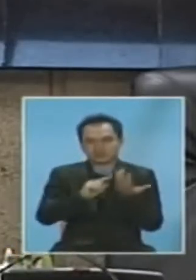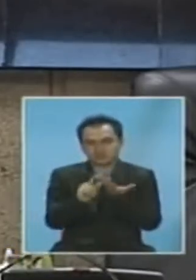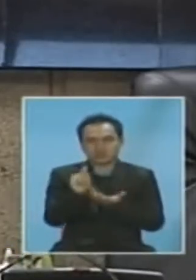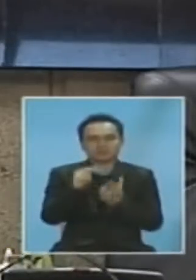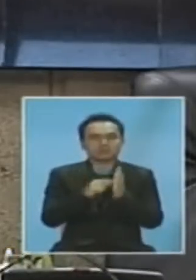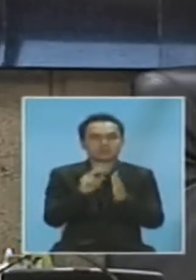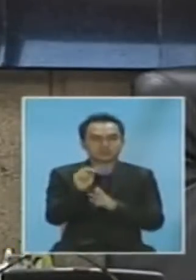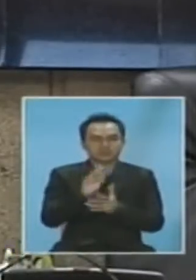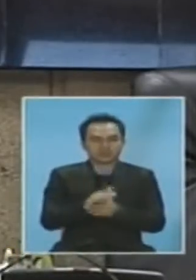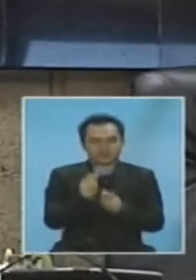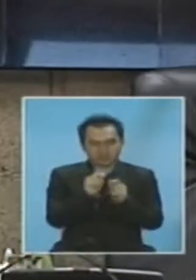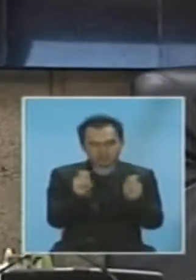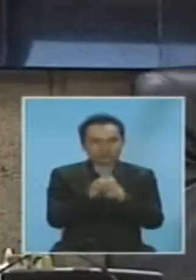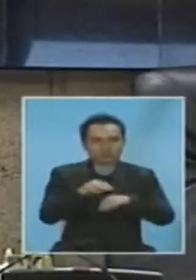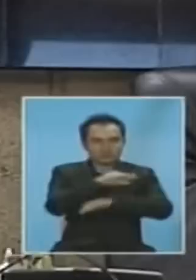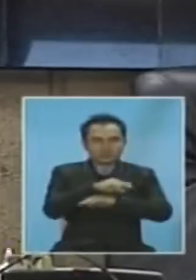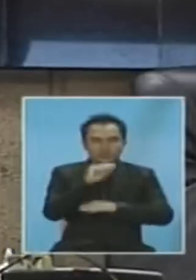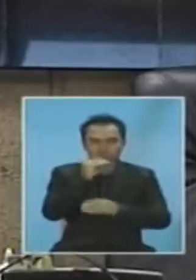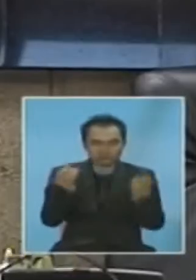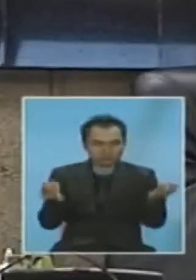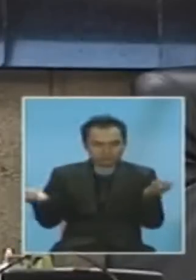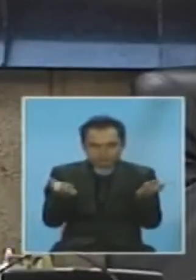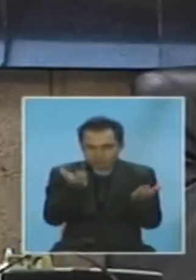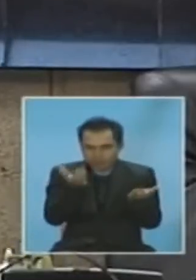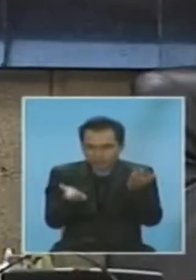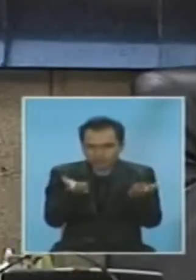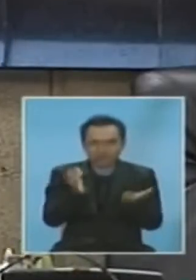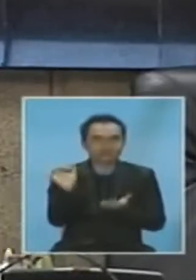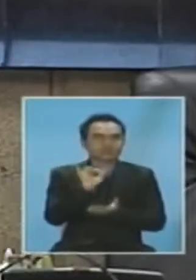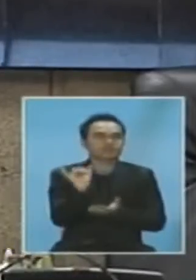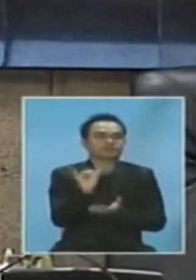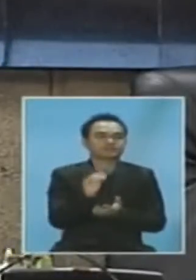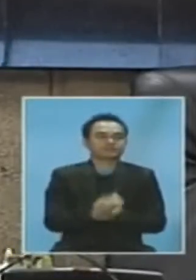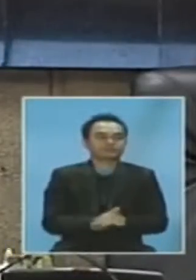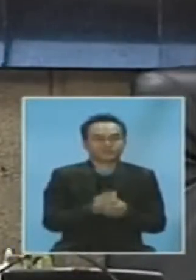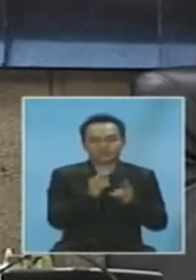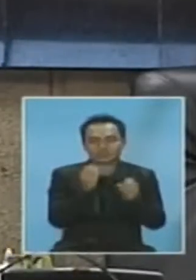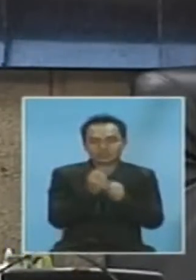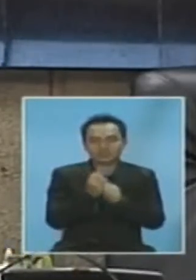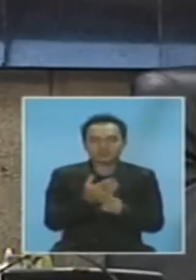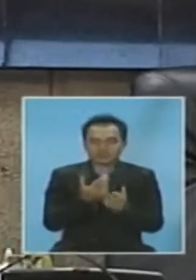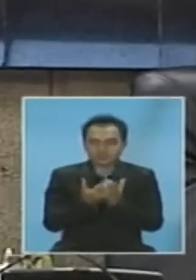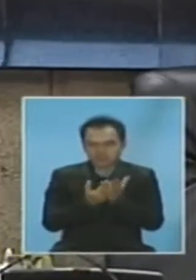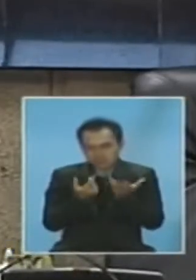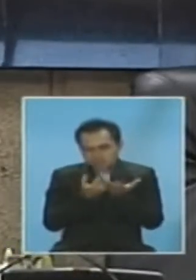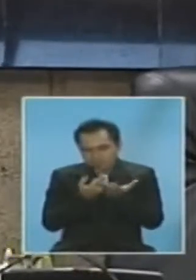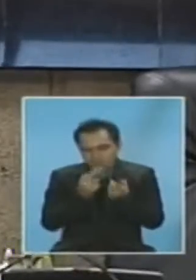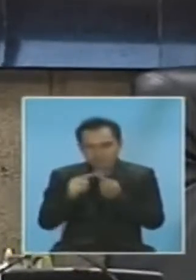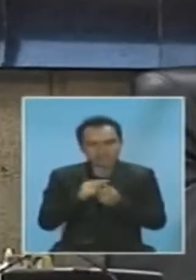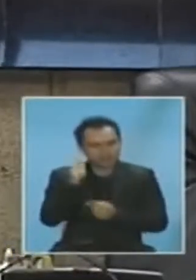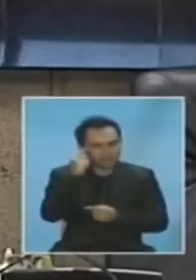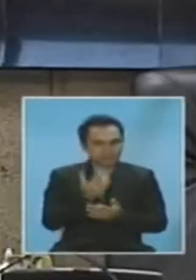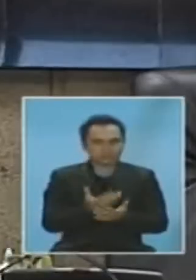มการปิดบัญชียังไม่ได้นำมาคำนวณค่ะรวมถึงวิธีคิดคำนวณมูลค่าสินค้าสต๊อกค